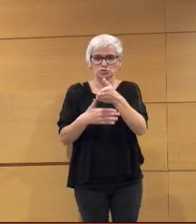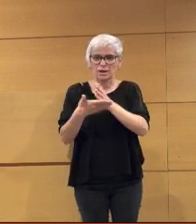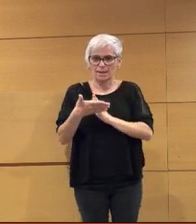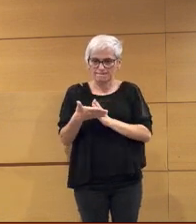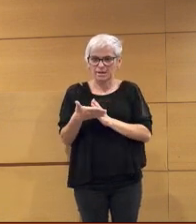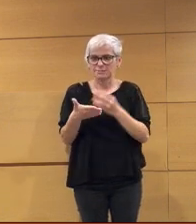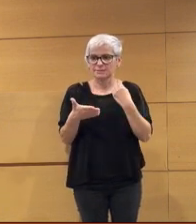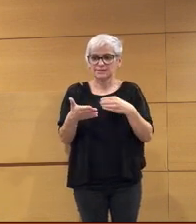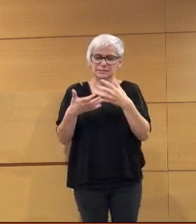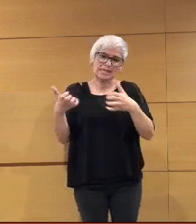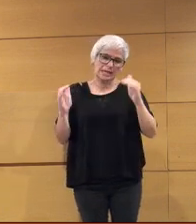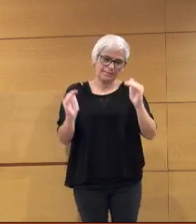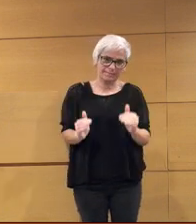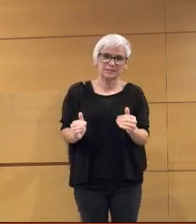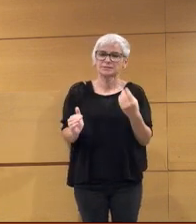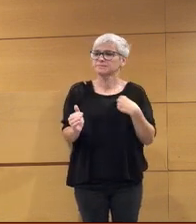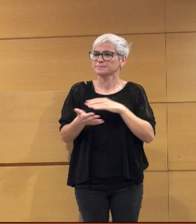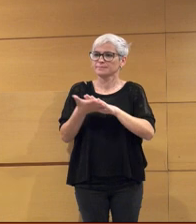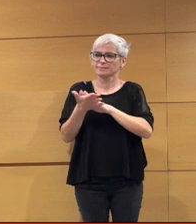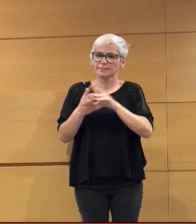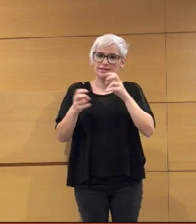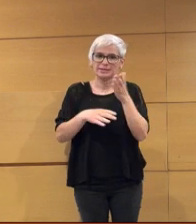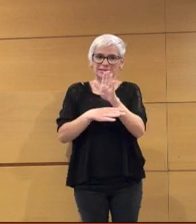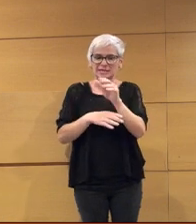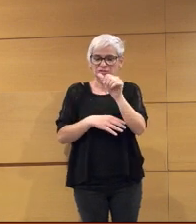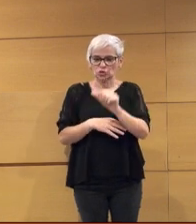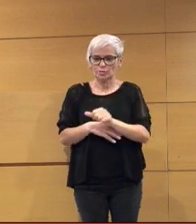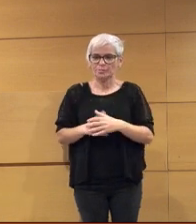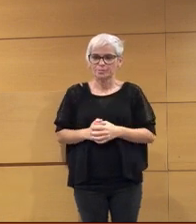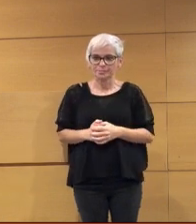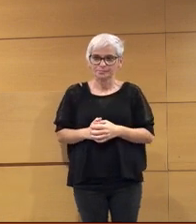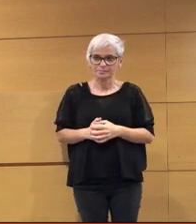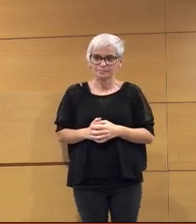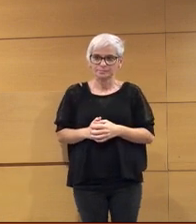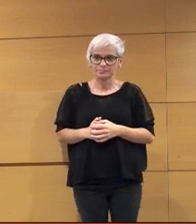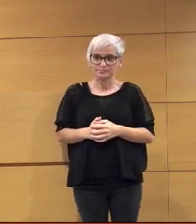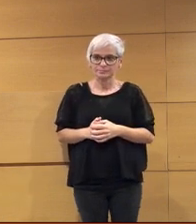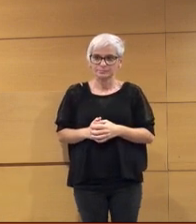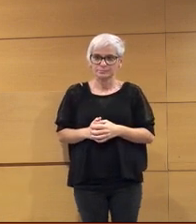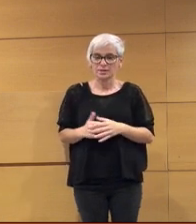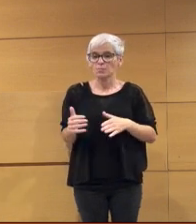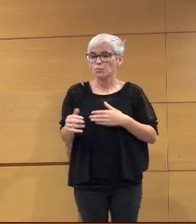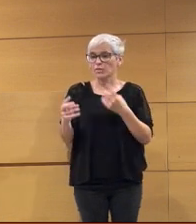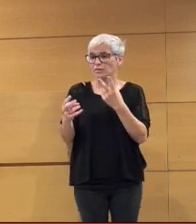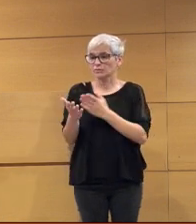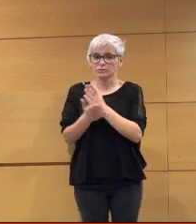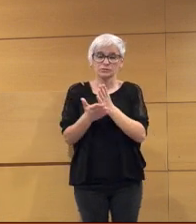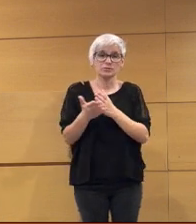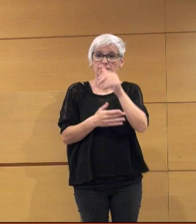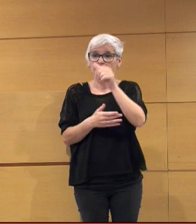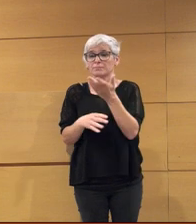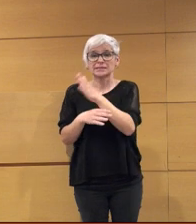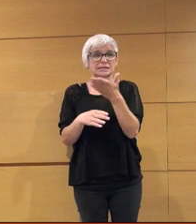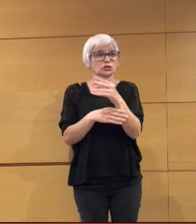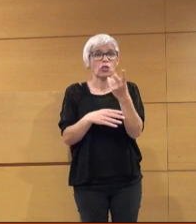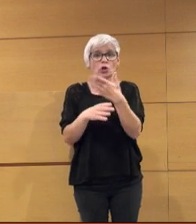serà tan llarga, de la meva presentació. De fet, havien sigut dues presentacions, al final hem decidit, ens va semblar